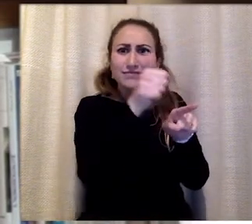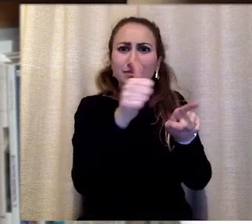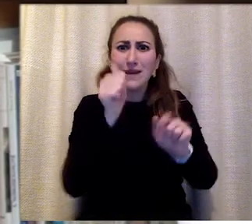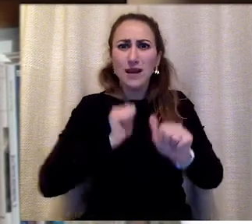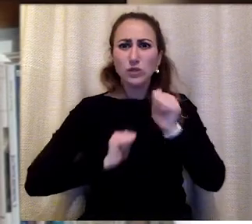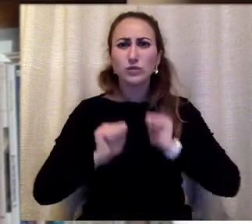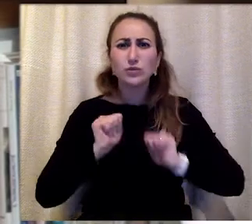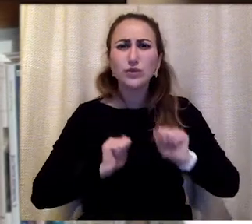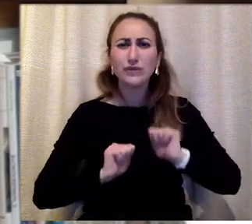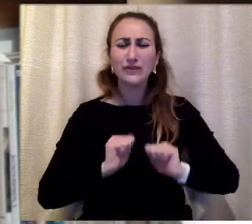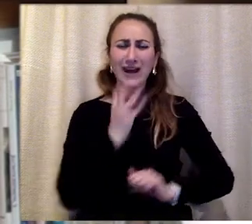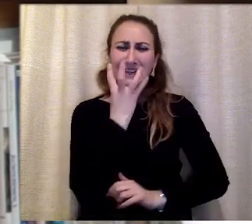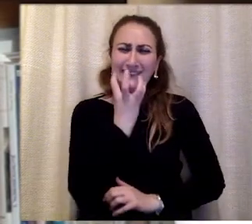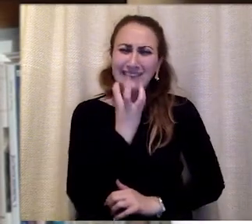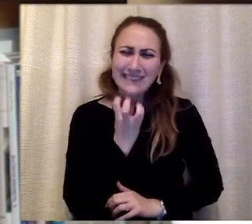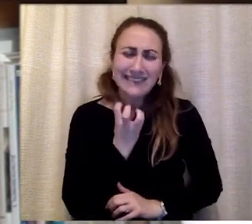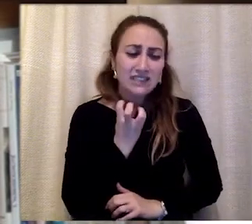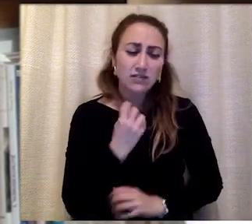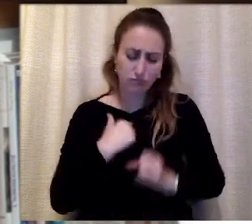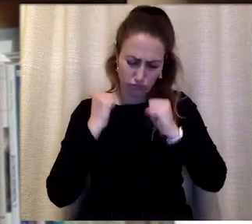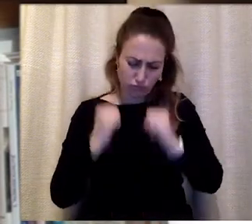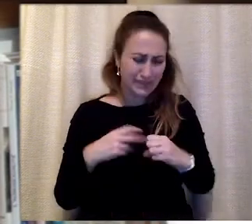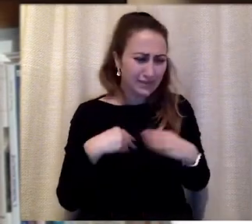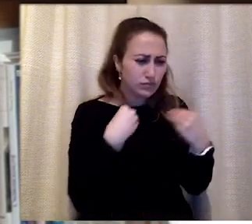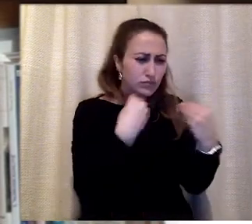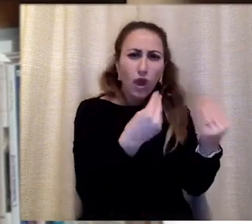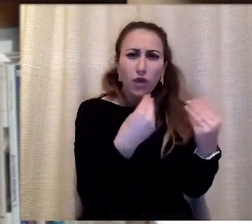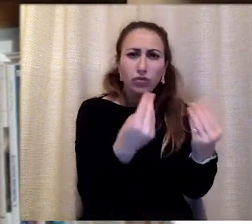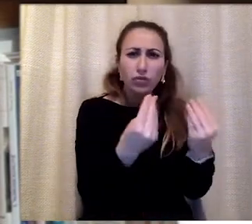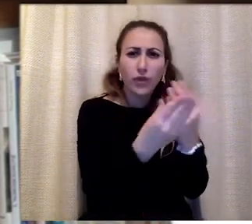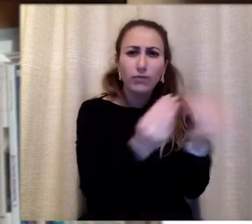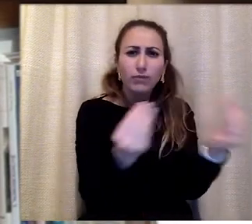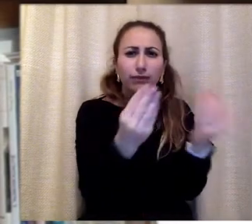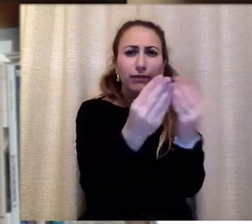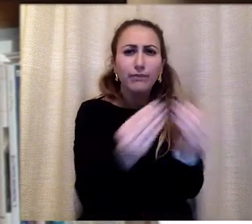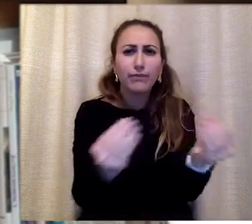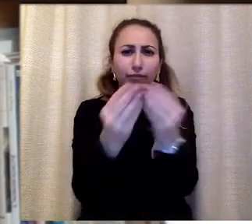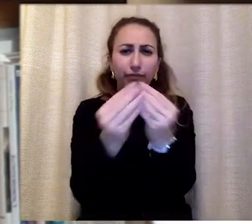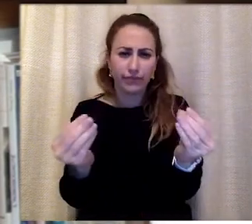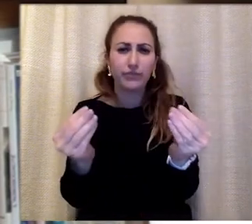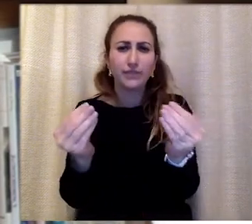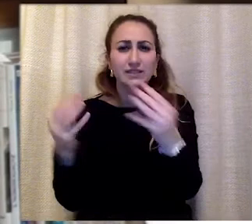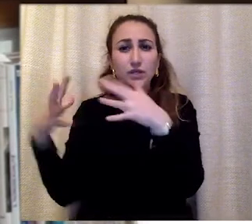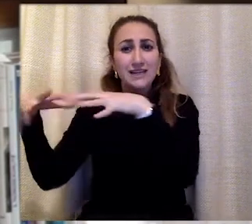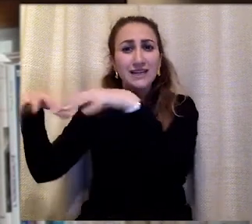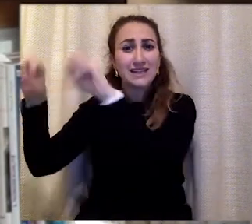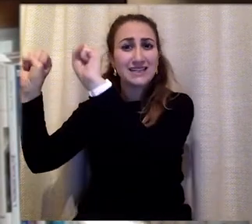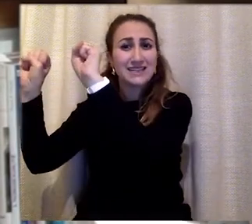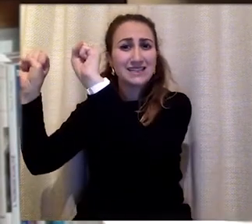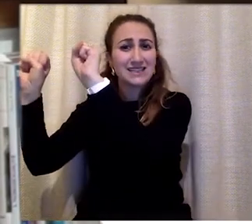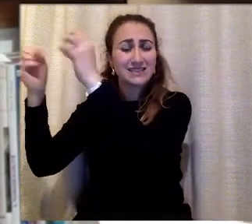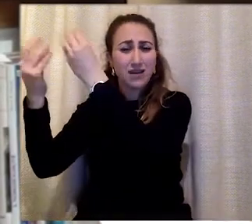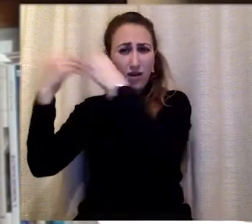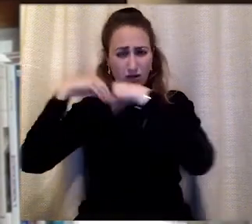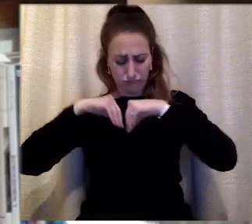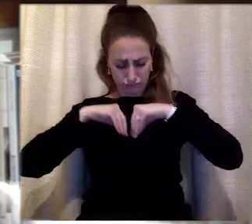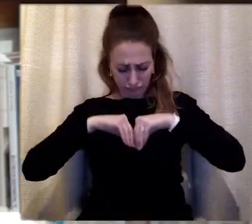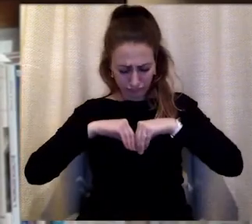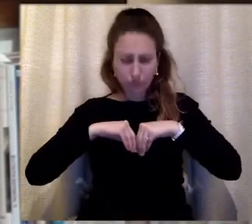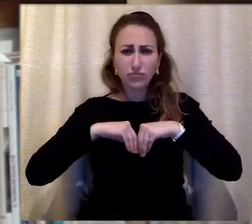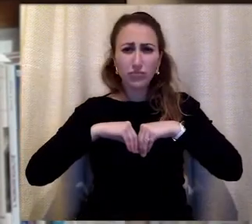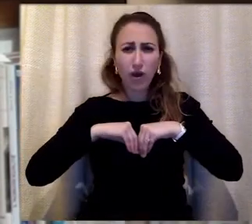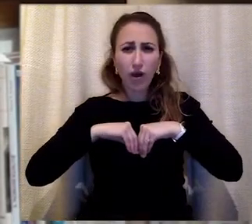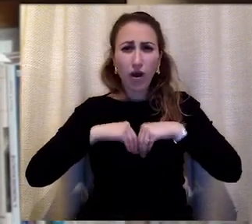Christ abondent en nous, de même notre consolation abonde par Christ. »